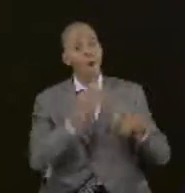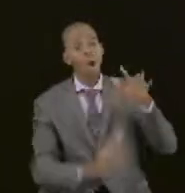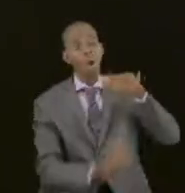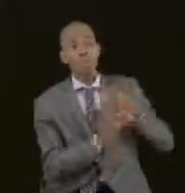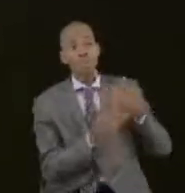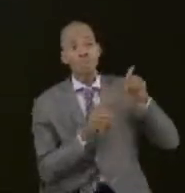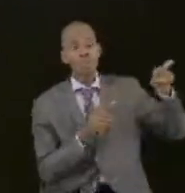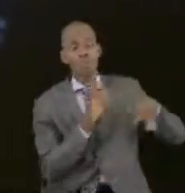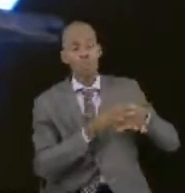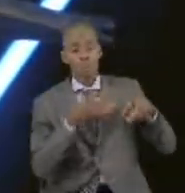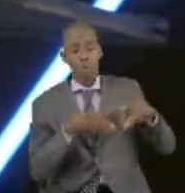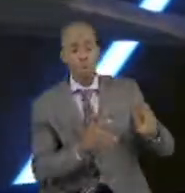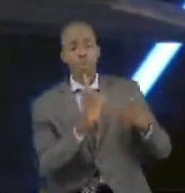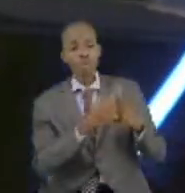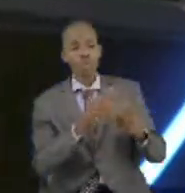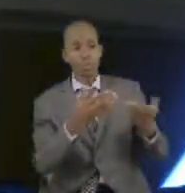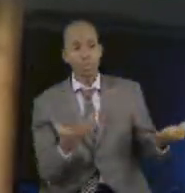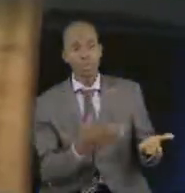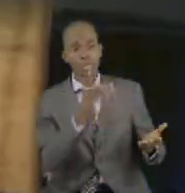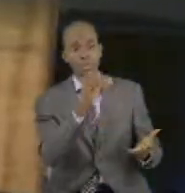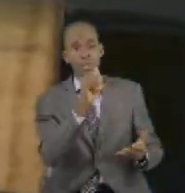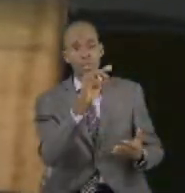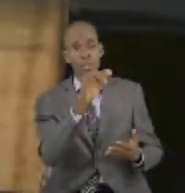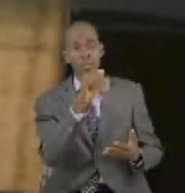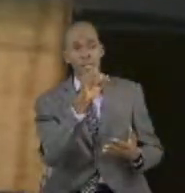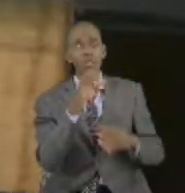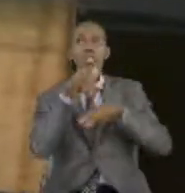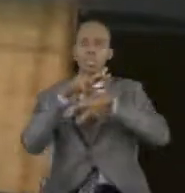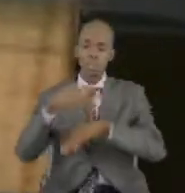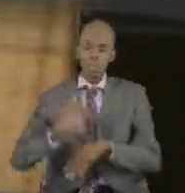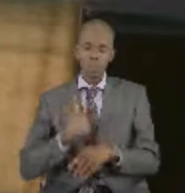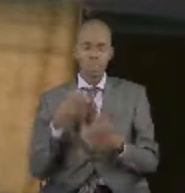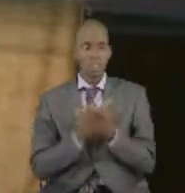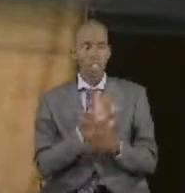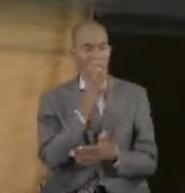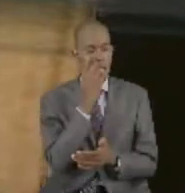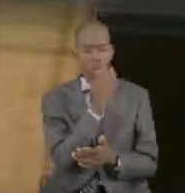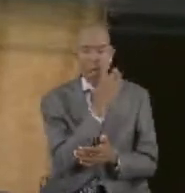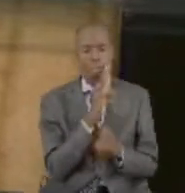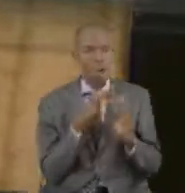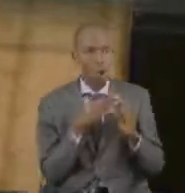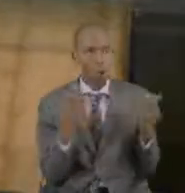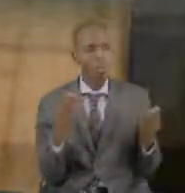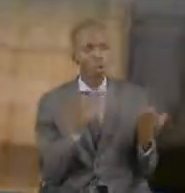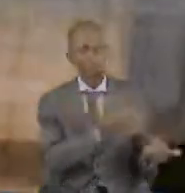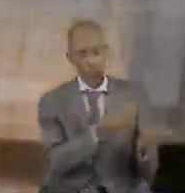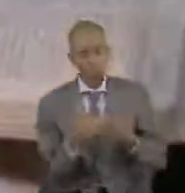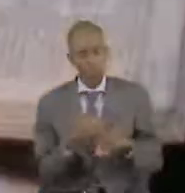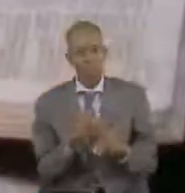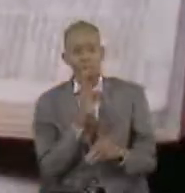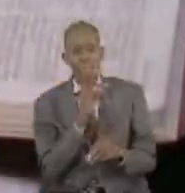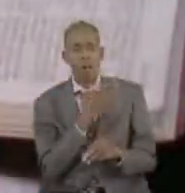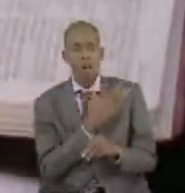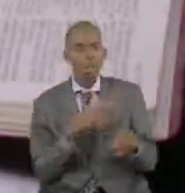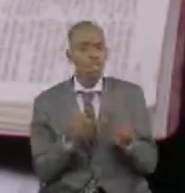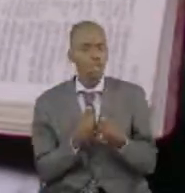la voie de damas m'a envoyé pour que tu recouvre la vue et que tu as baptisé dans l'eau et que